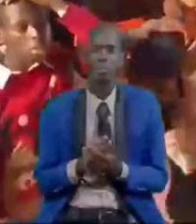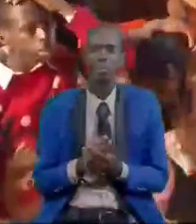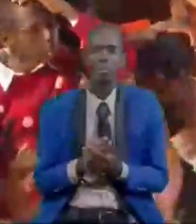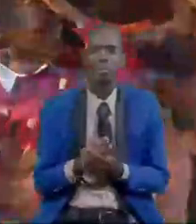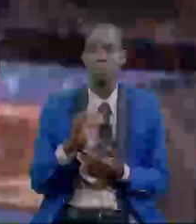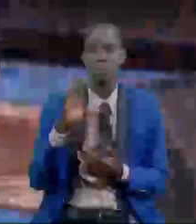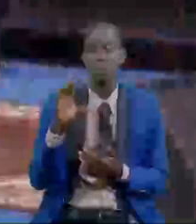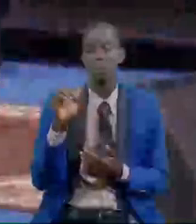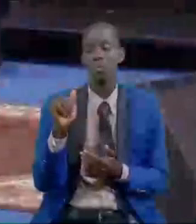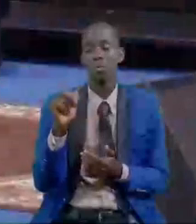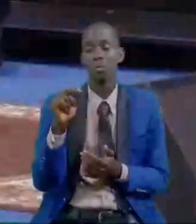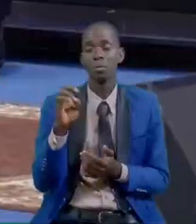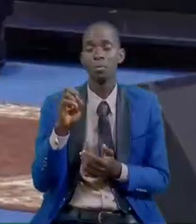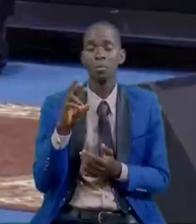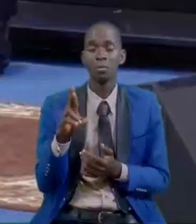Cancer.